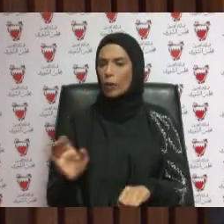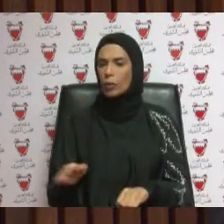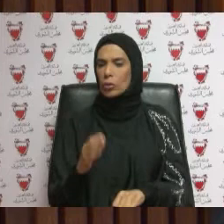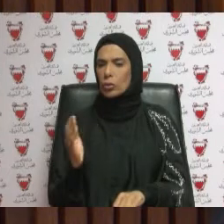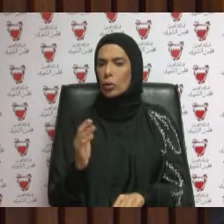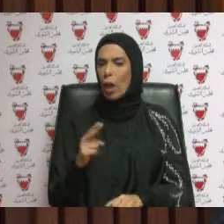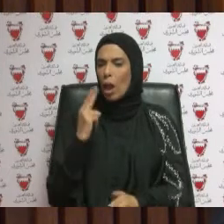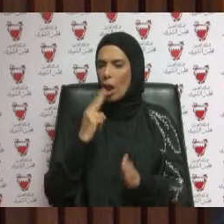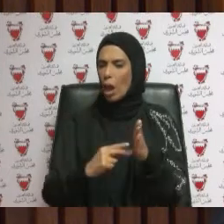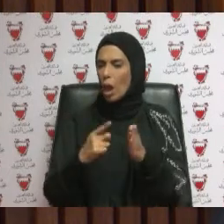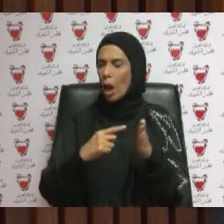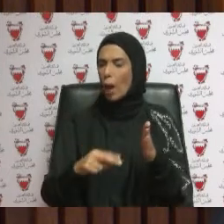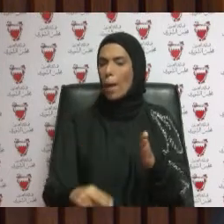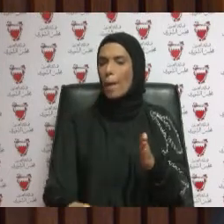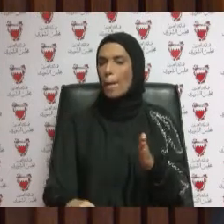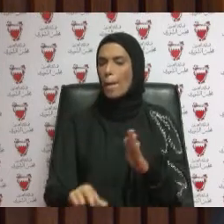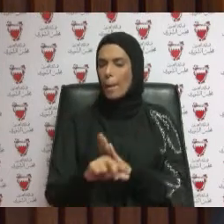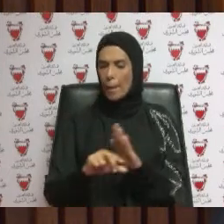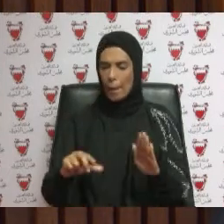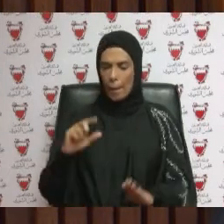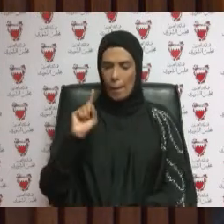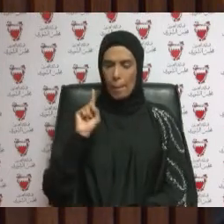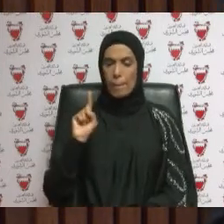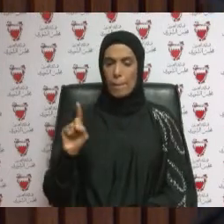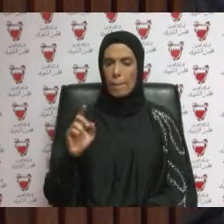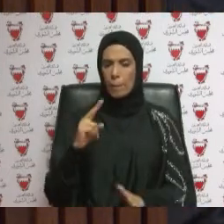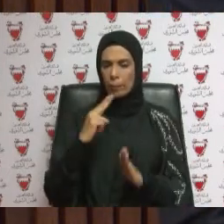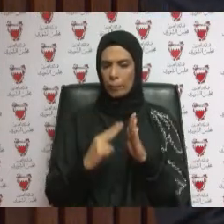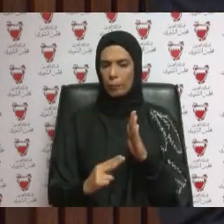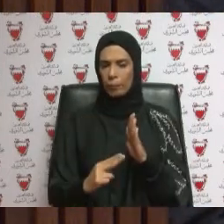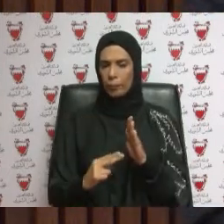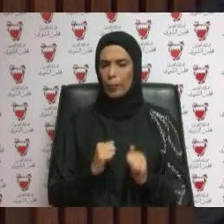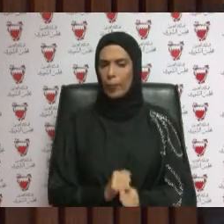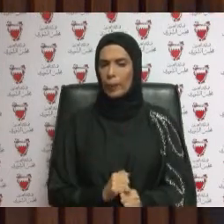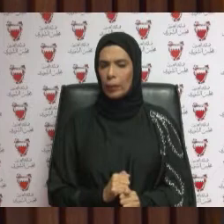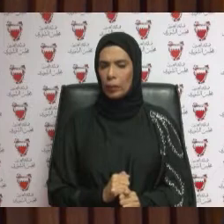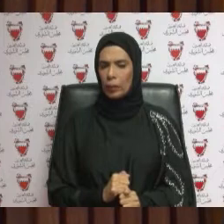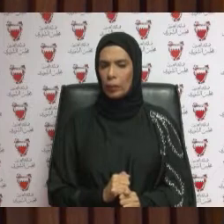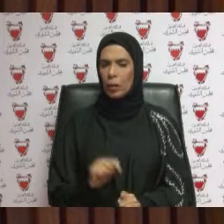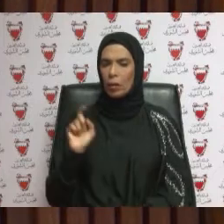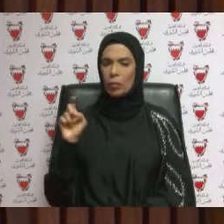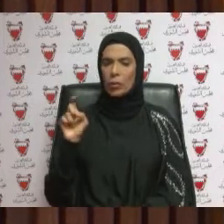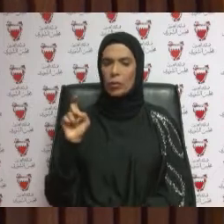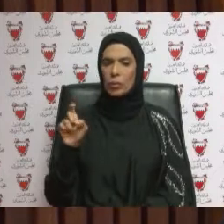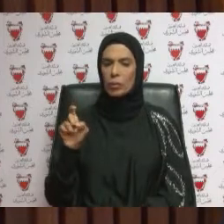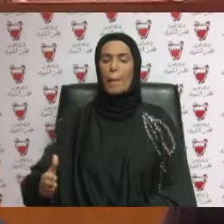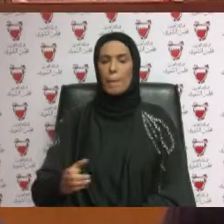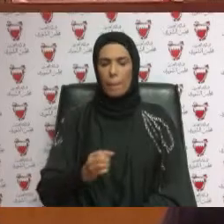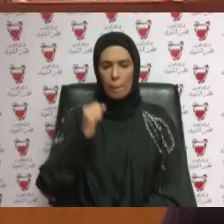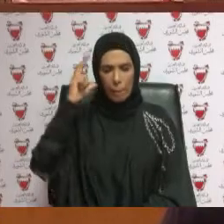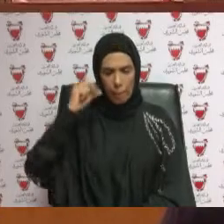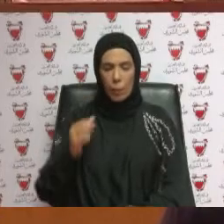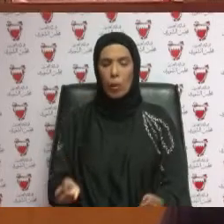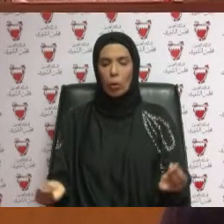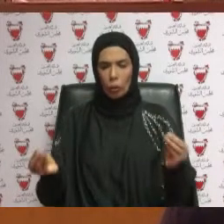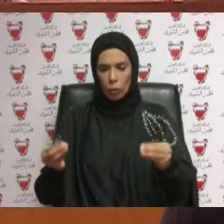مقدار الأجرة، خاصة أن الفقرة باء نصت على أنه ويراعى في تقدير الأجرة حالة العين المؤجرة